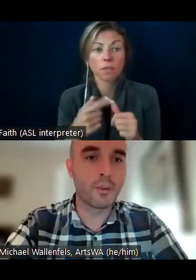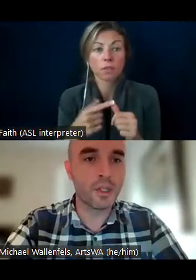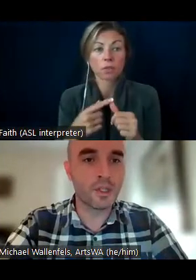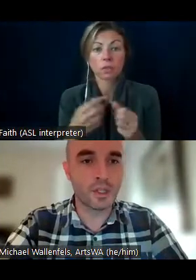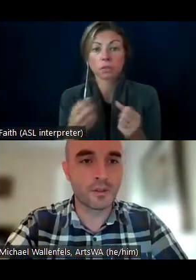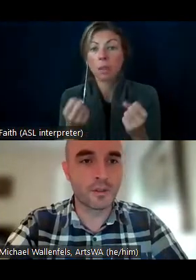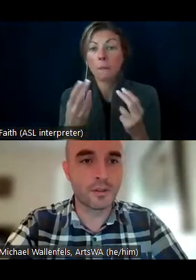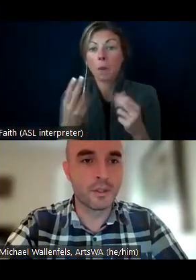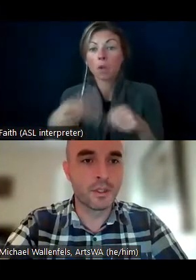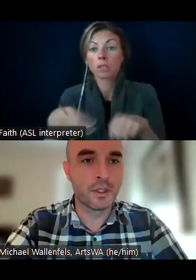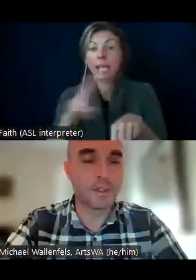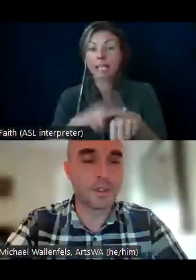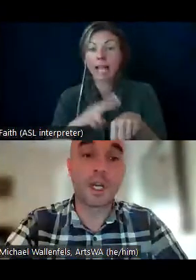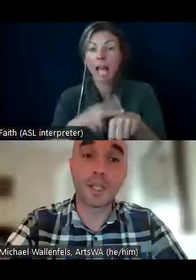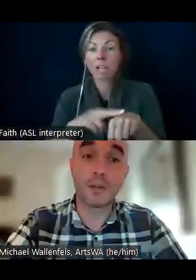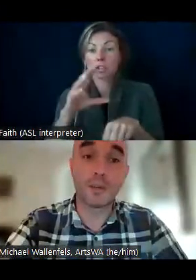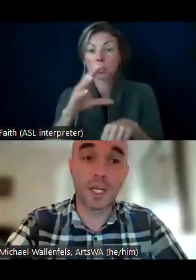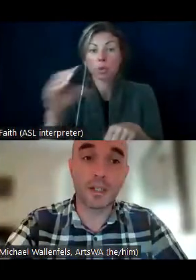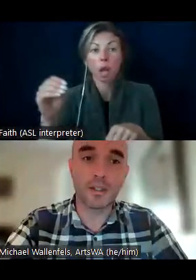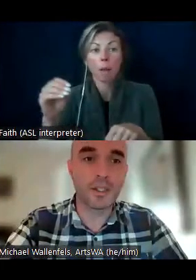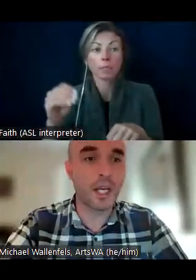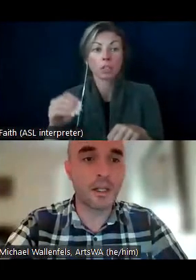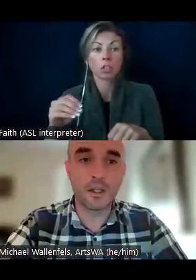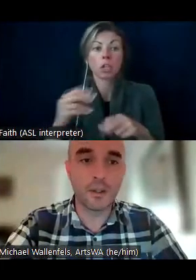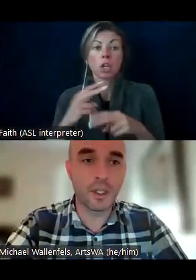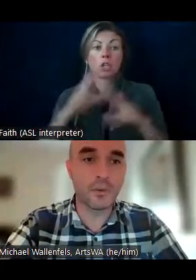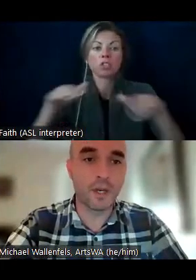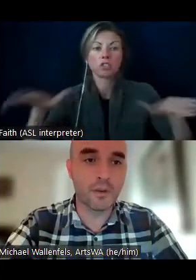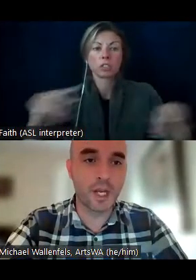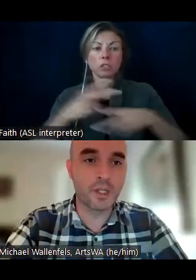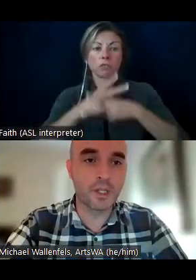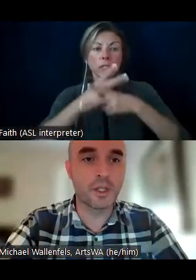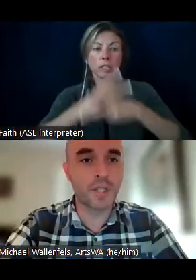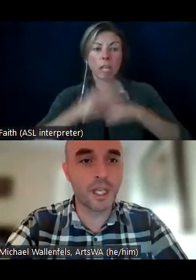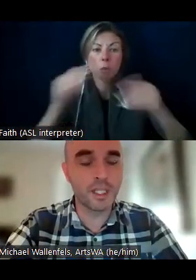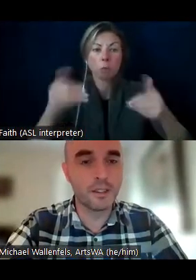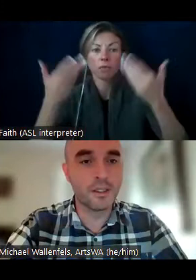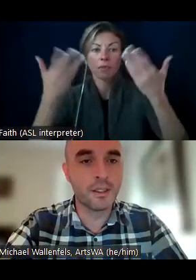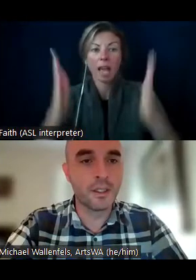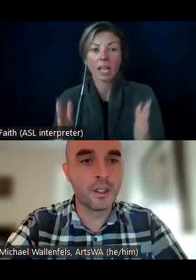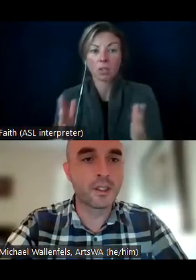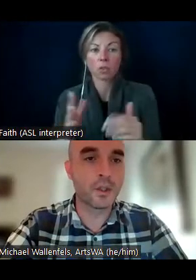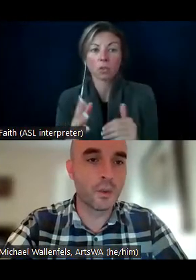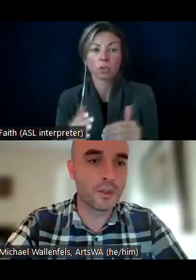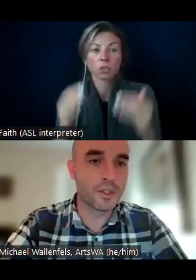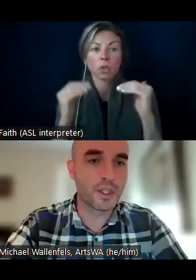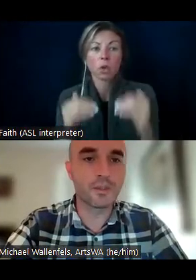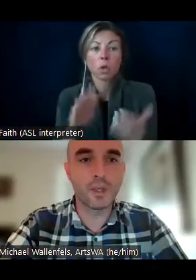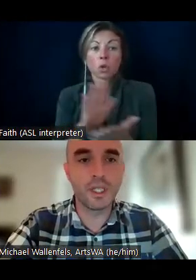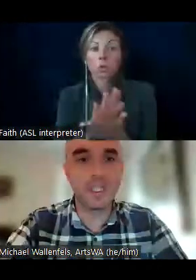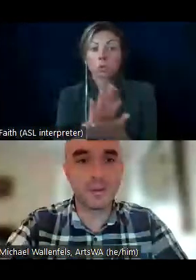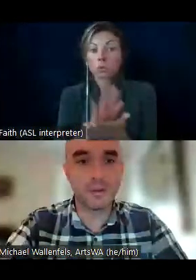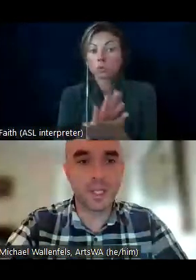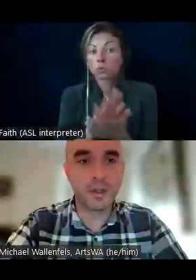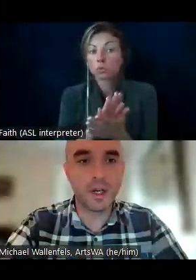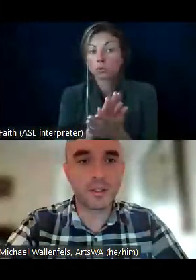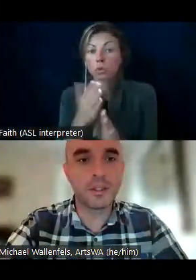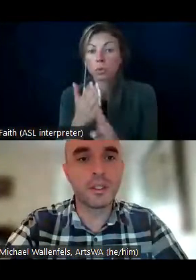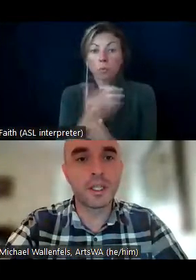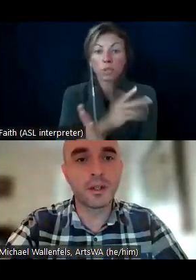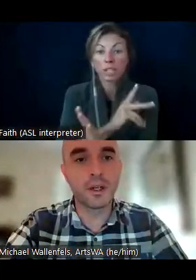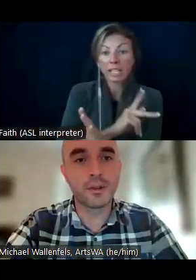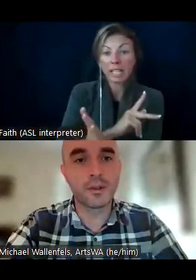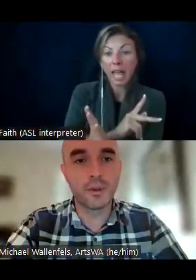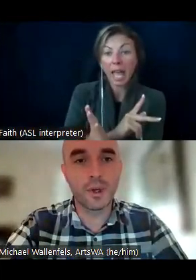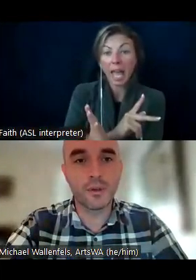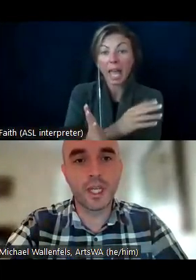첫째는 다국적 기업, 그다음에 보육 제공자, 그다음에 레크레이션이나 오락은 제외, 그다음에